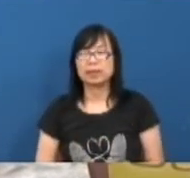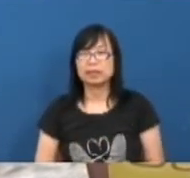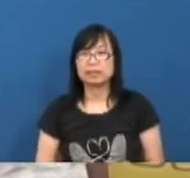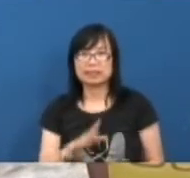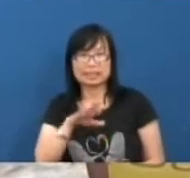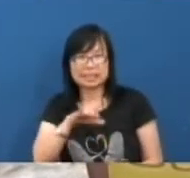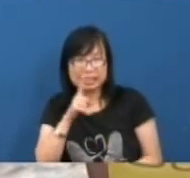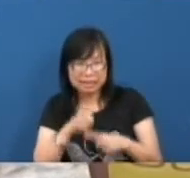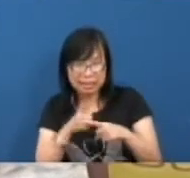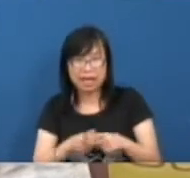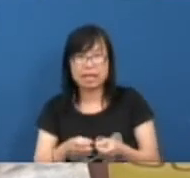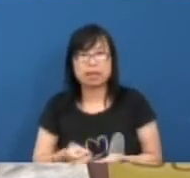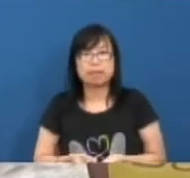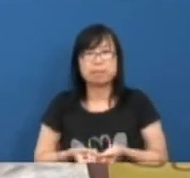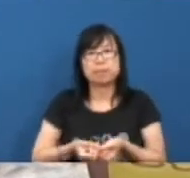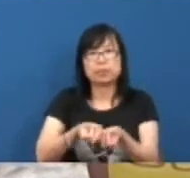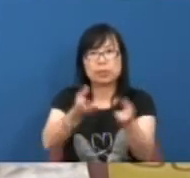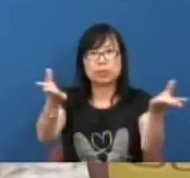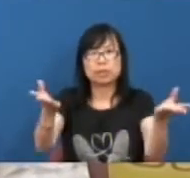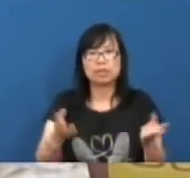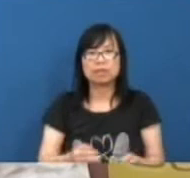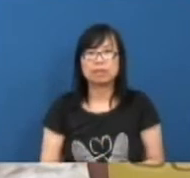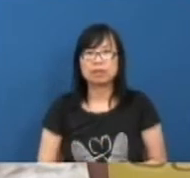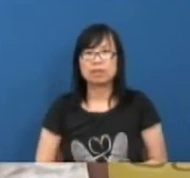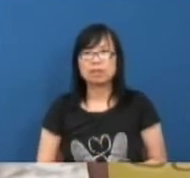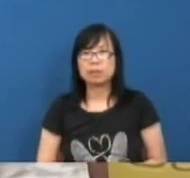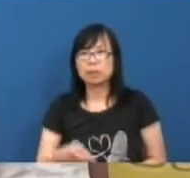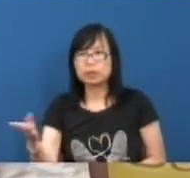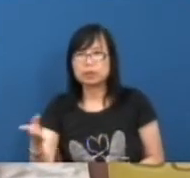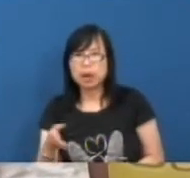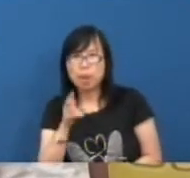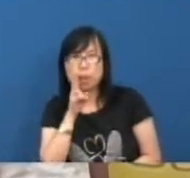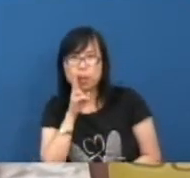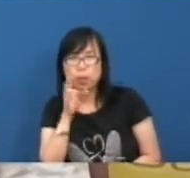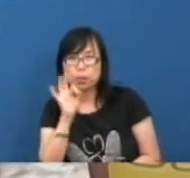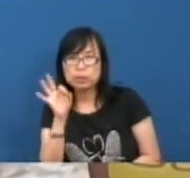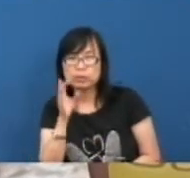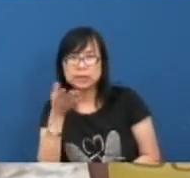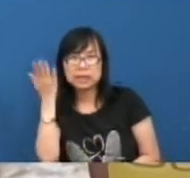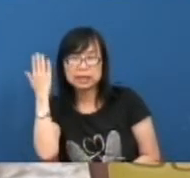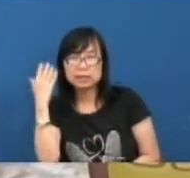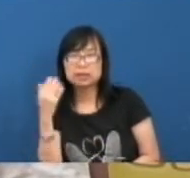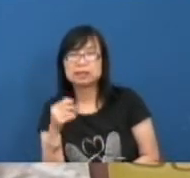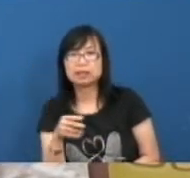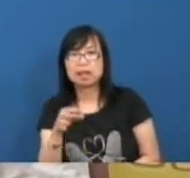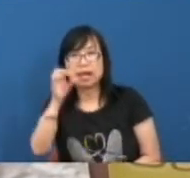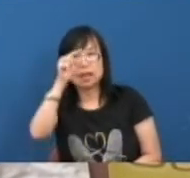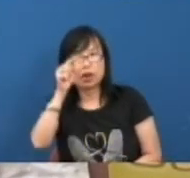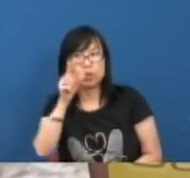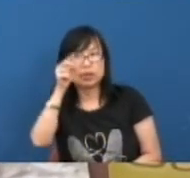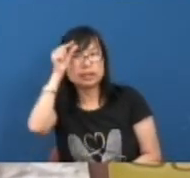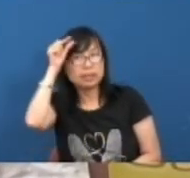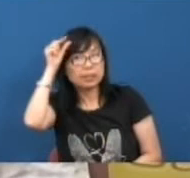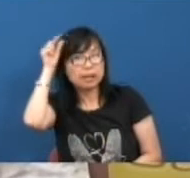如果真係推出嚟啦，咁對即係會唔會話好似以前咁樣咧？即係阿董生時代